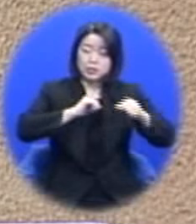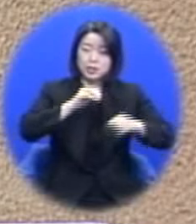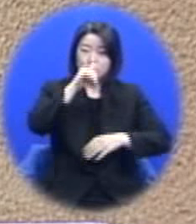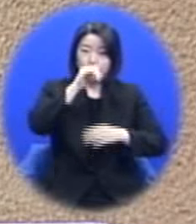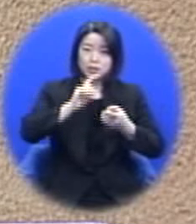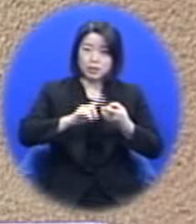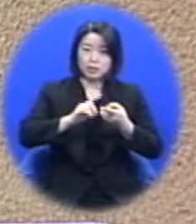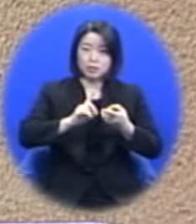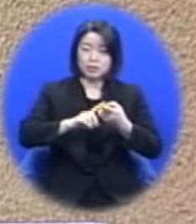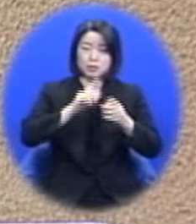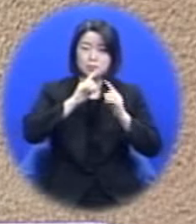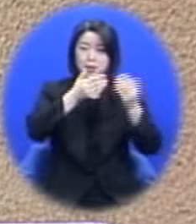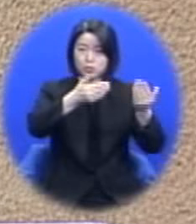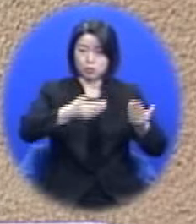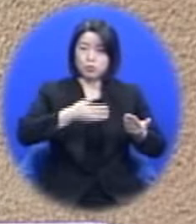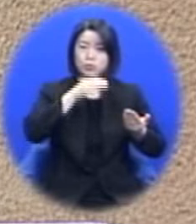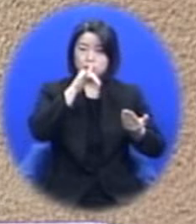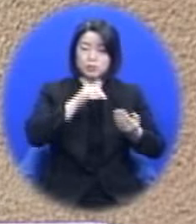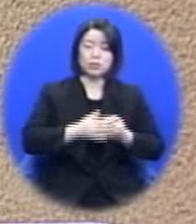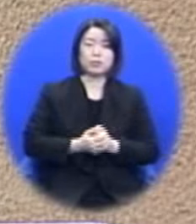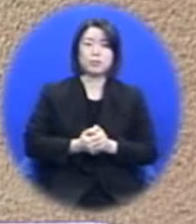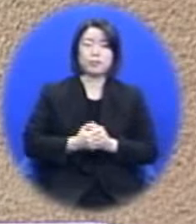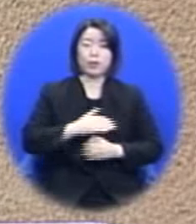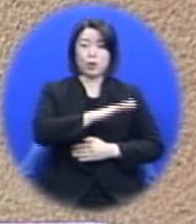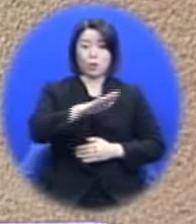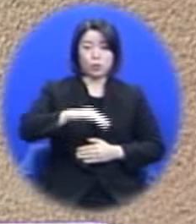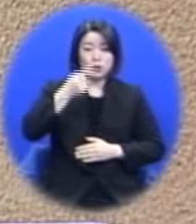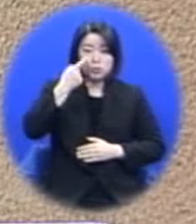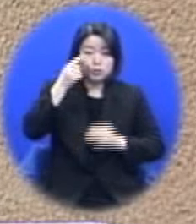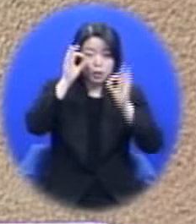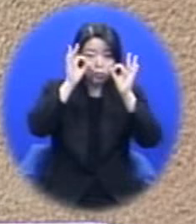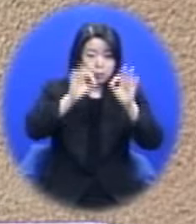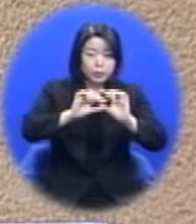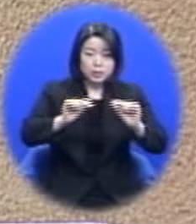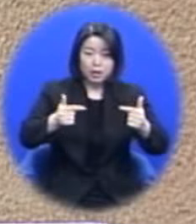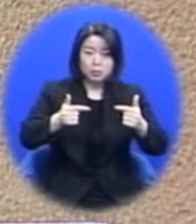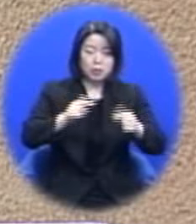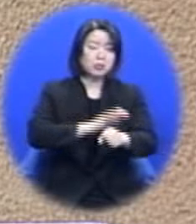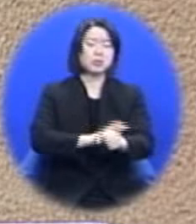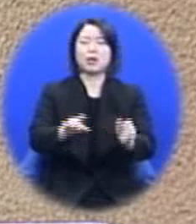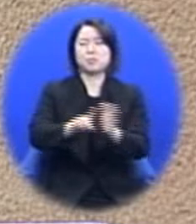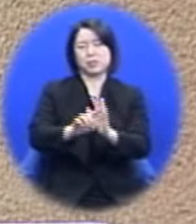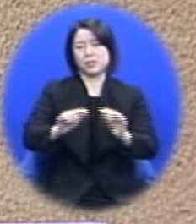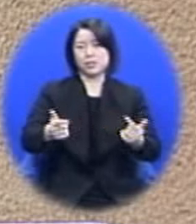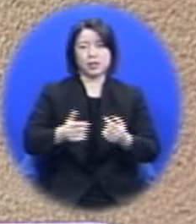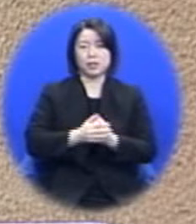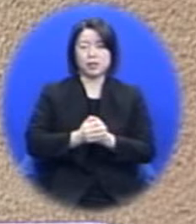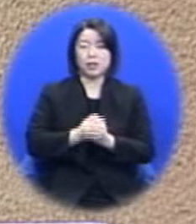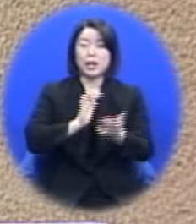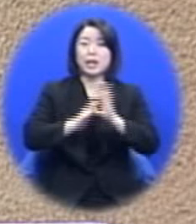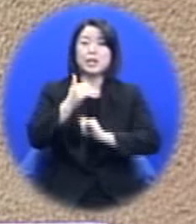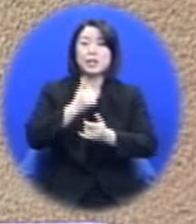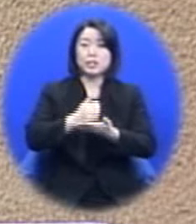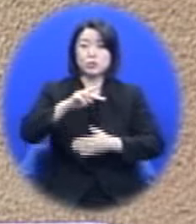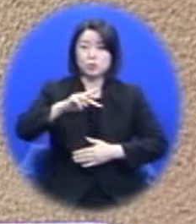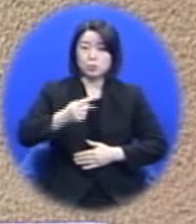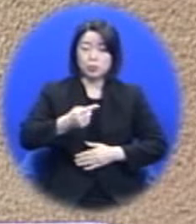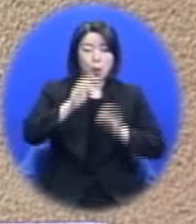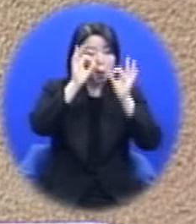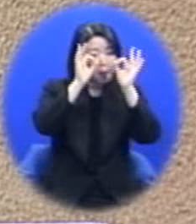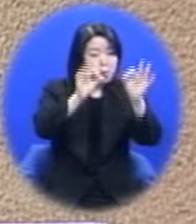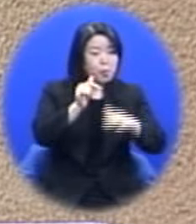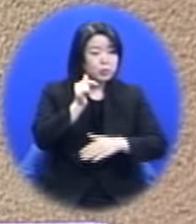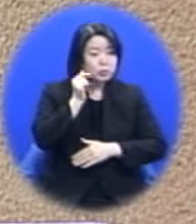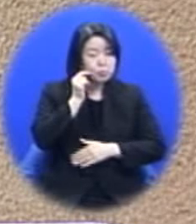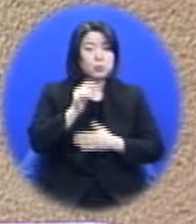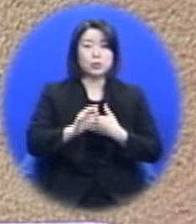우리에게 말씀하고 있습니다. 우리는 눈에 보이지 않으면 잘 믿으려고 하지 않습니다. 예수님조차도 보지